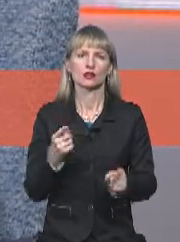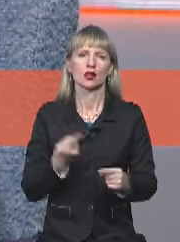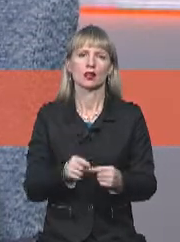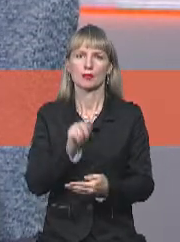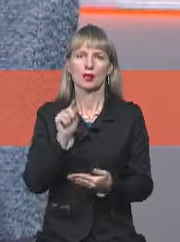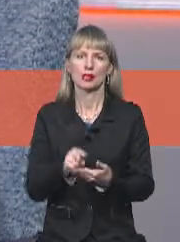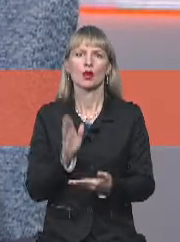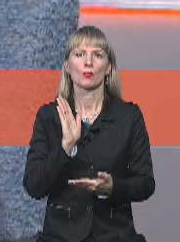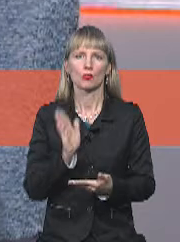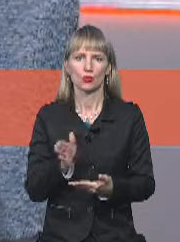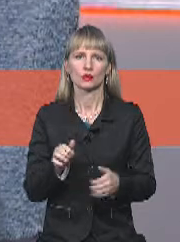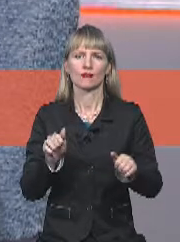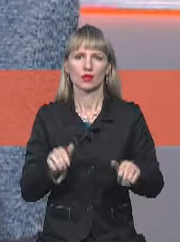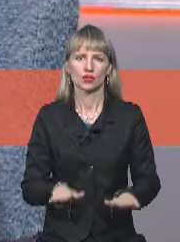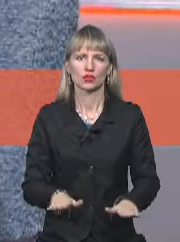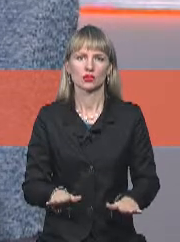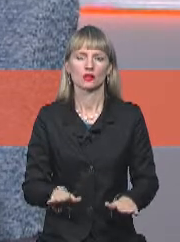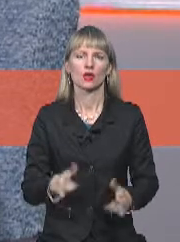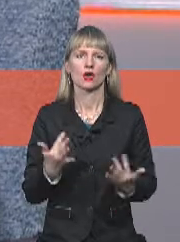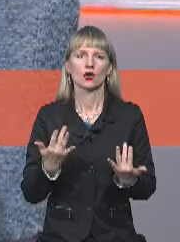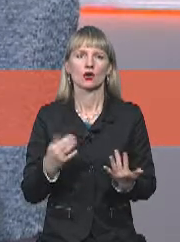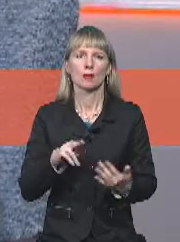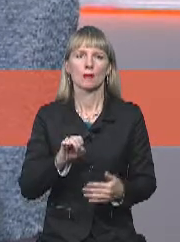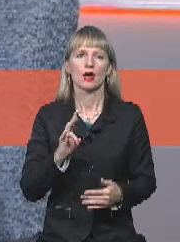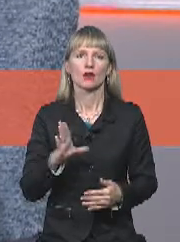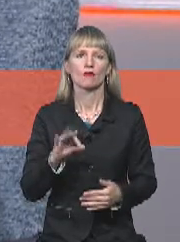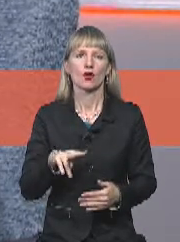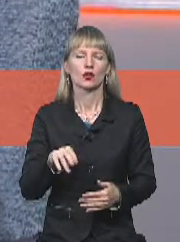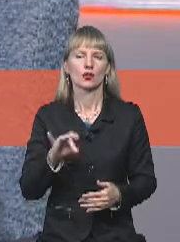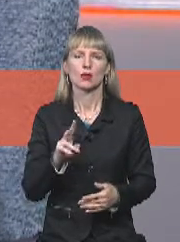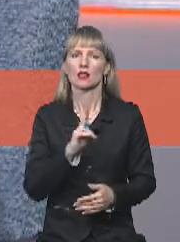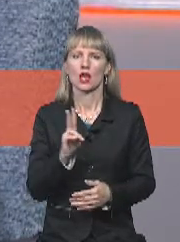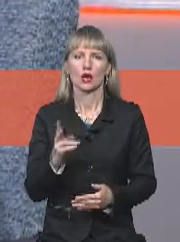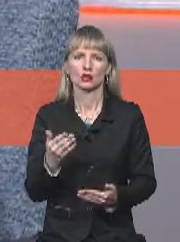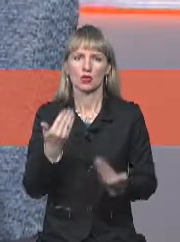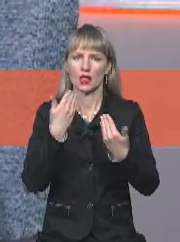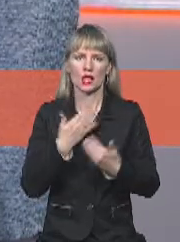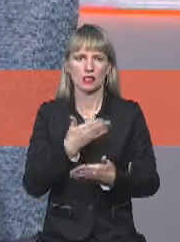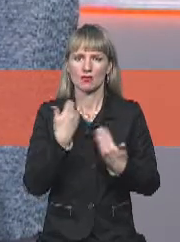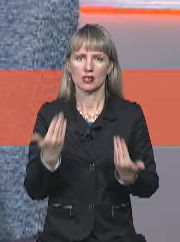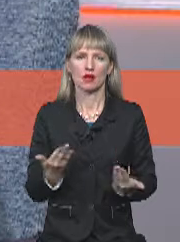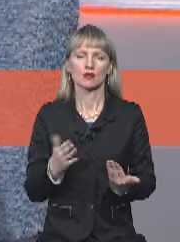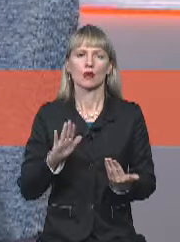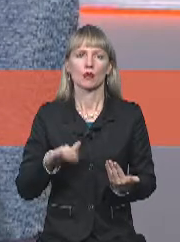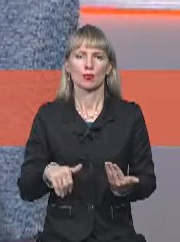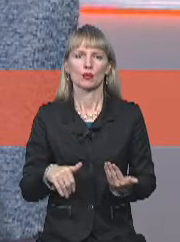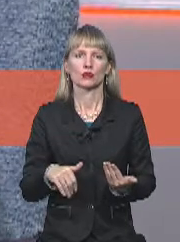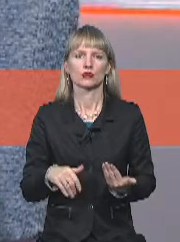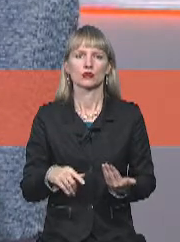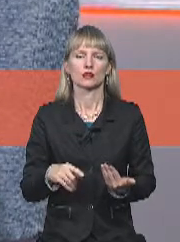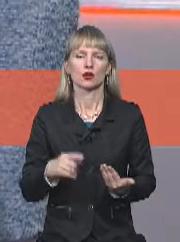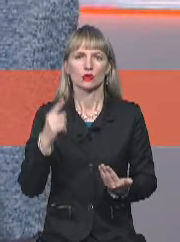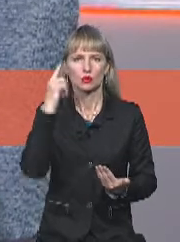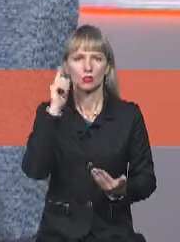це питання буде все ж таки вирішено, оскільки пан Володимир сказав, що ніхто до них не звертався. Нехай розцінюють нашу